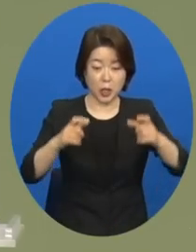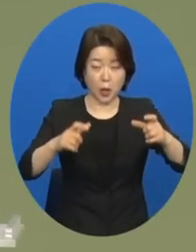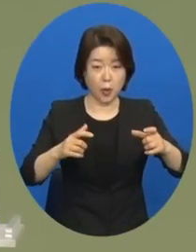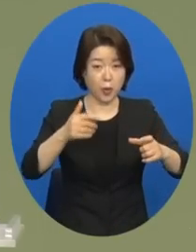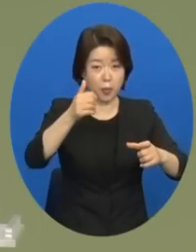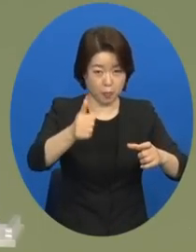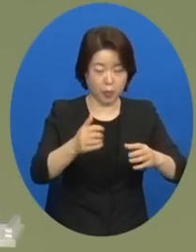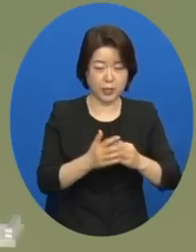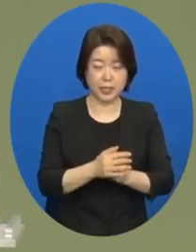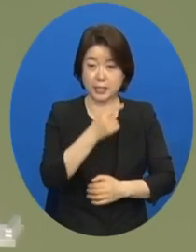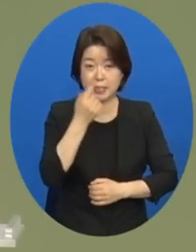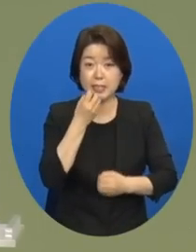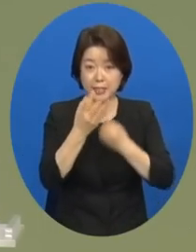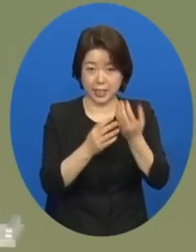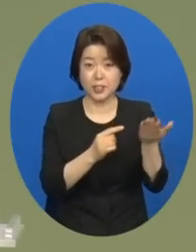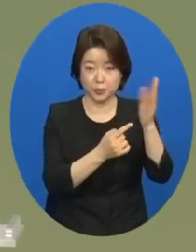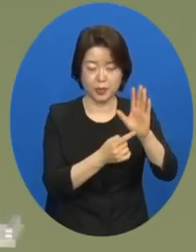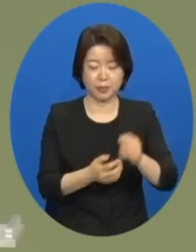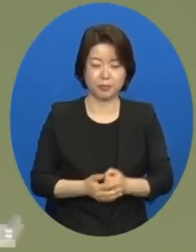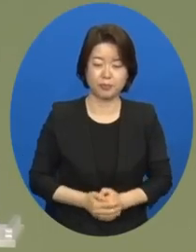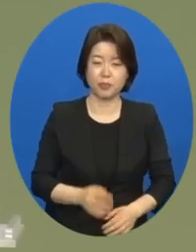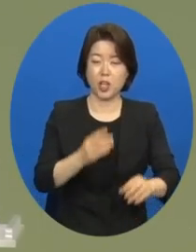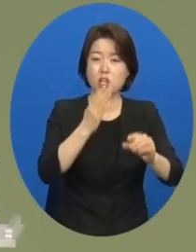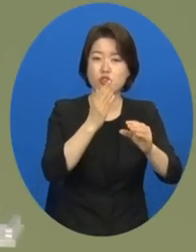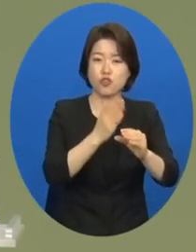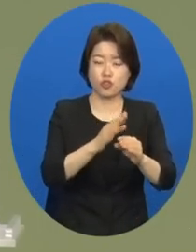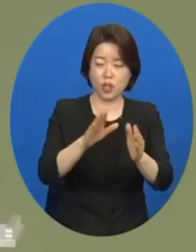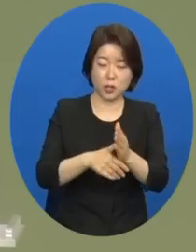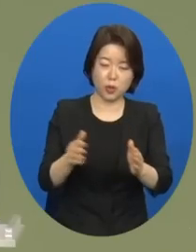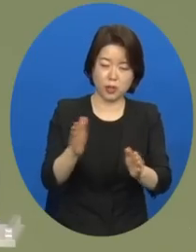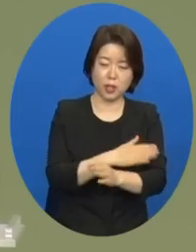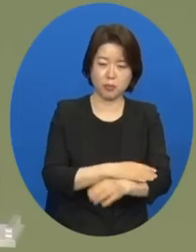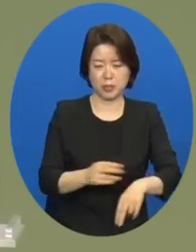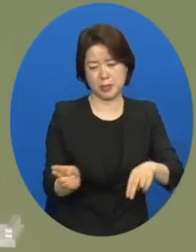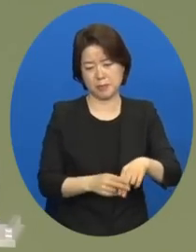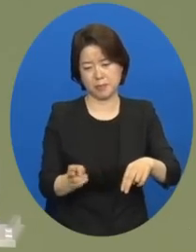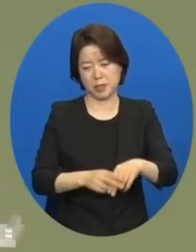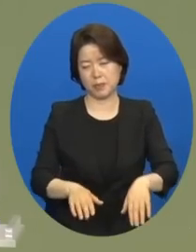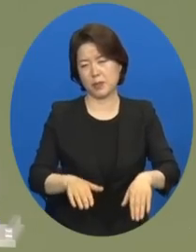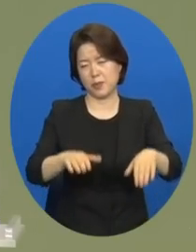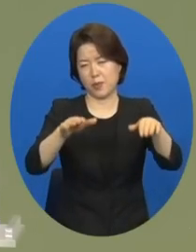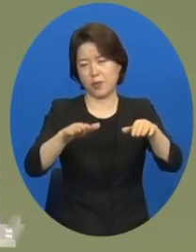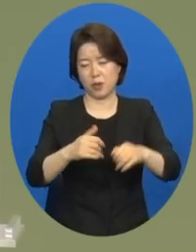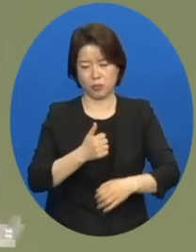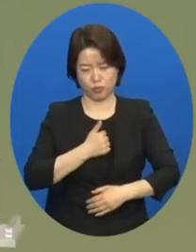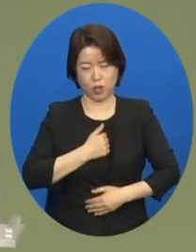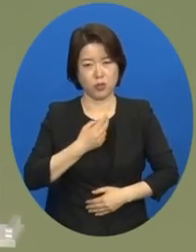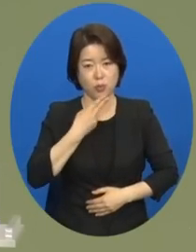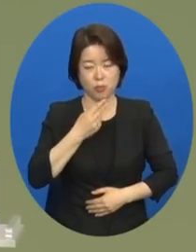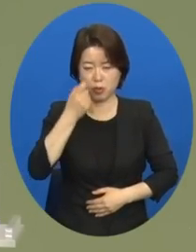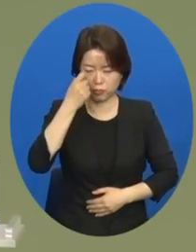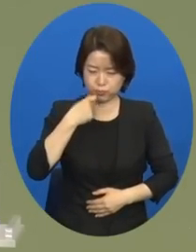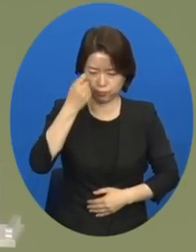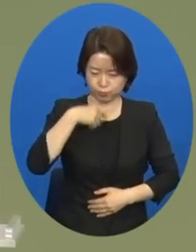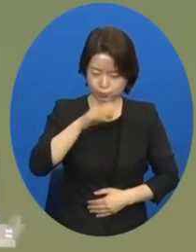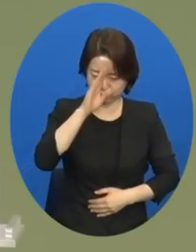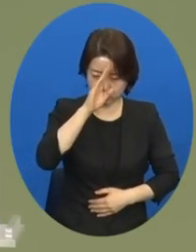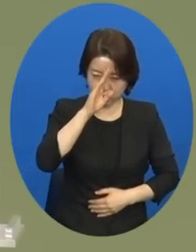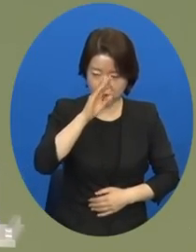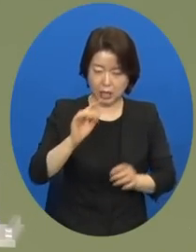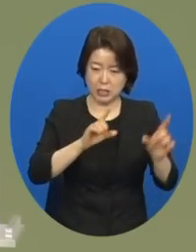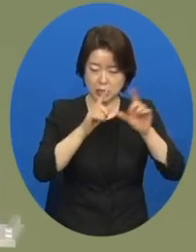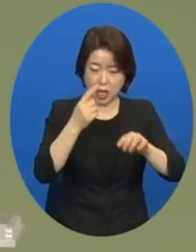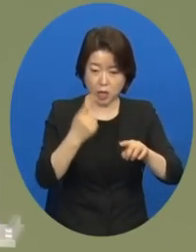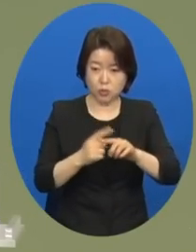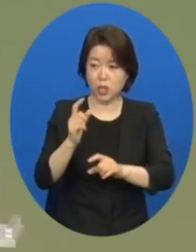들려드리면 중학교 때부터 이제 매를 맞으며 자존감이 없는데 우울하게 살다가 더 우울한 남편을